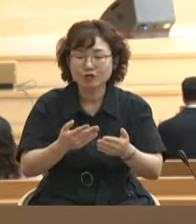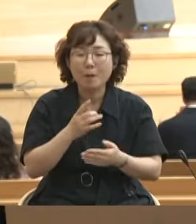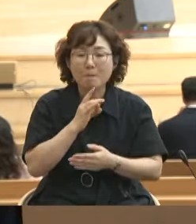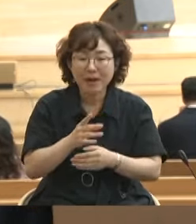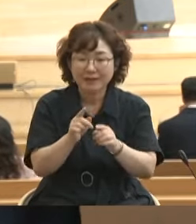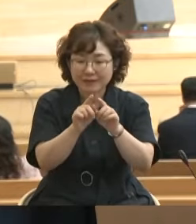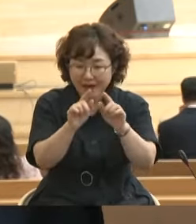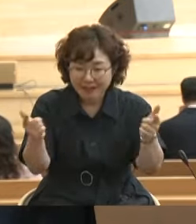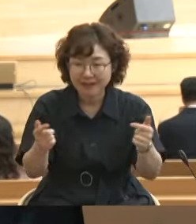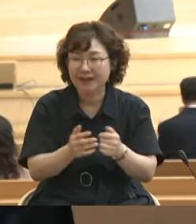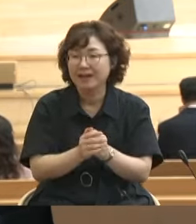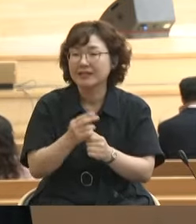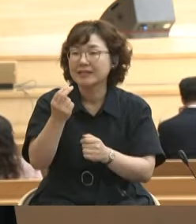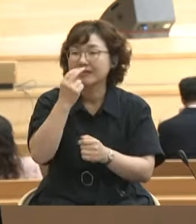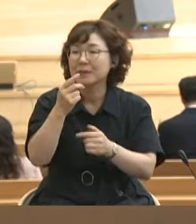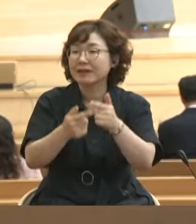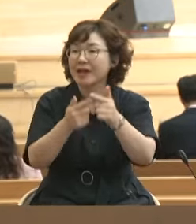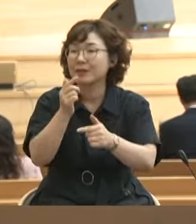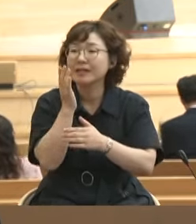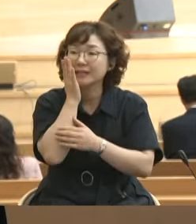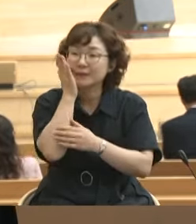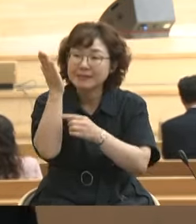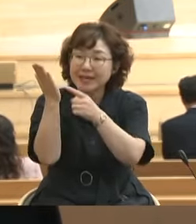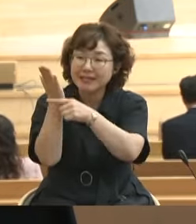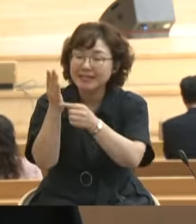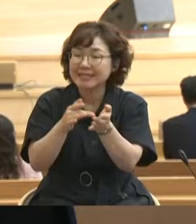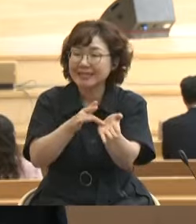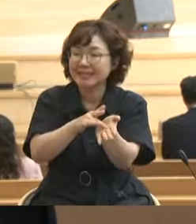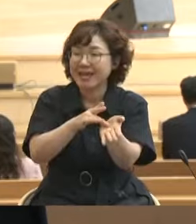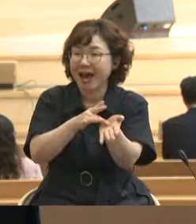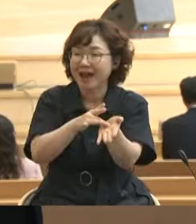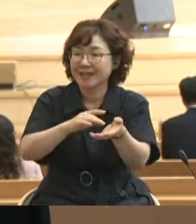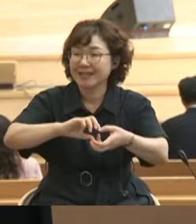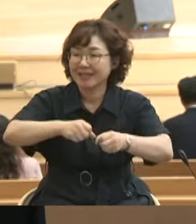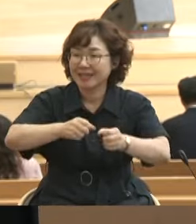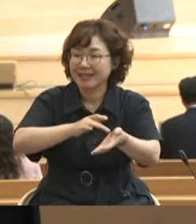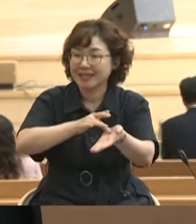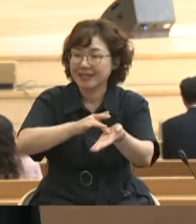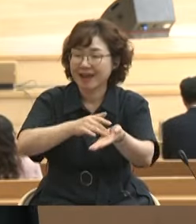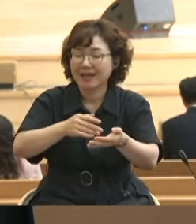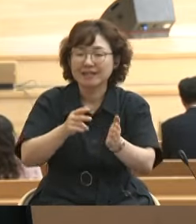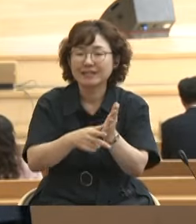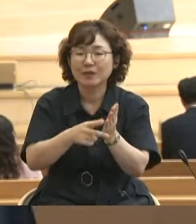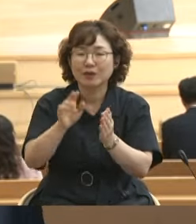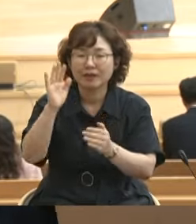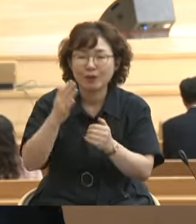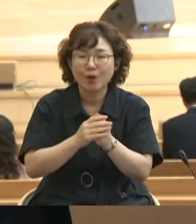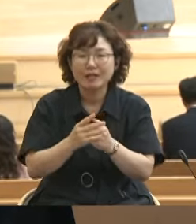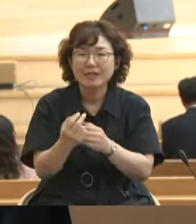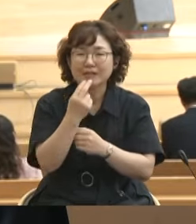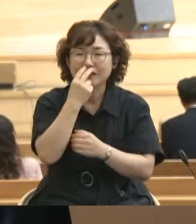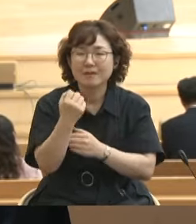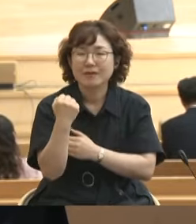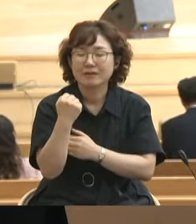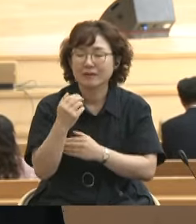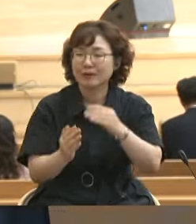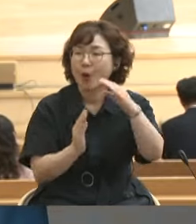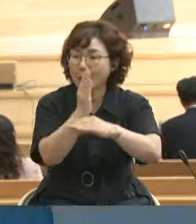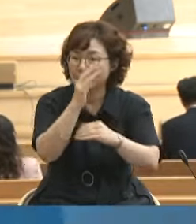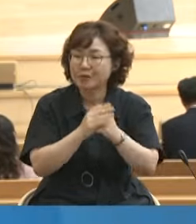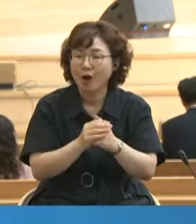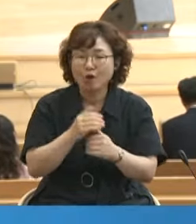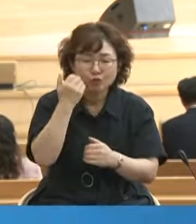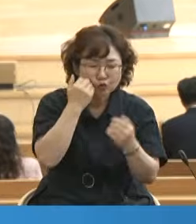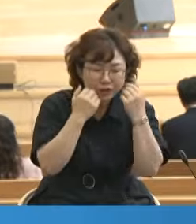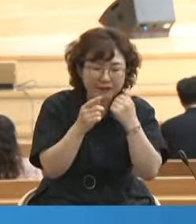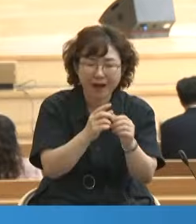아니라 생명나무의 잎사귀는 약 재료가 되어진다. 생명력이 넘쳐서 누구도 살려낼